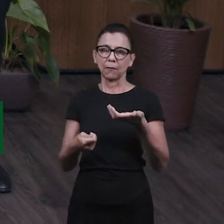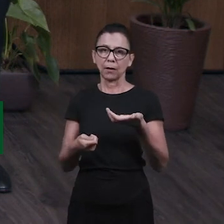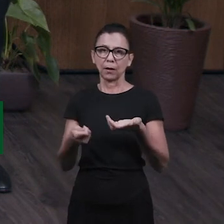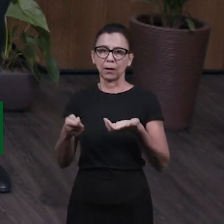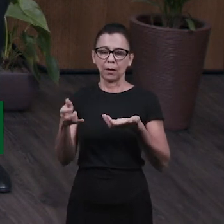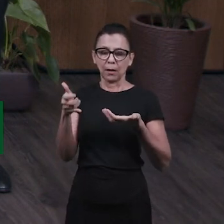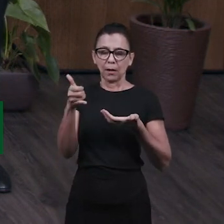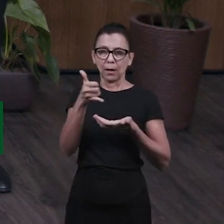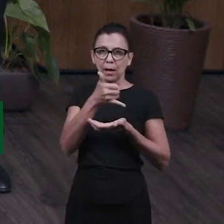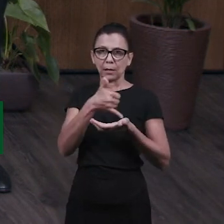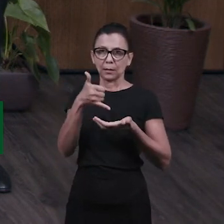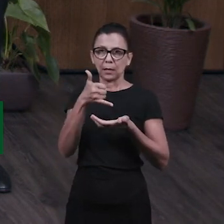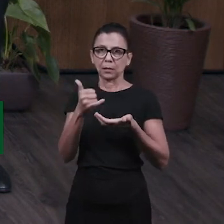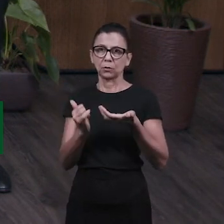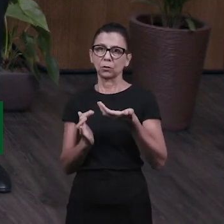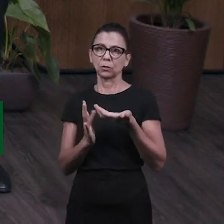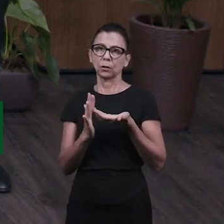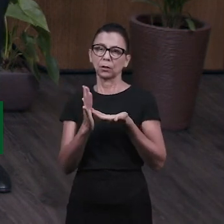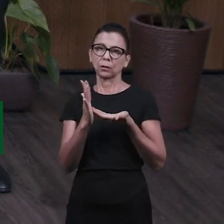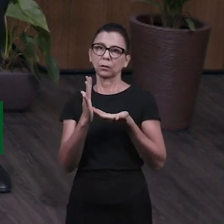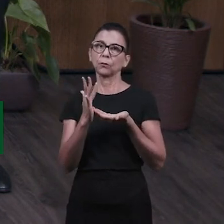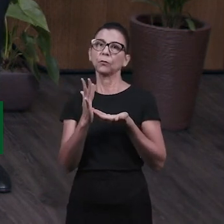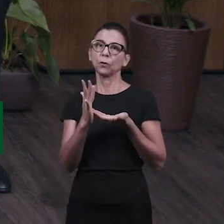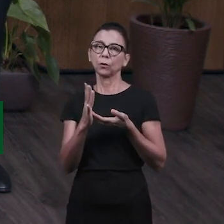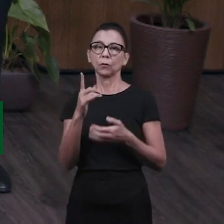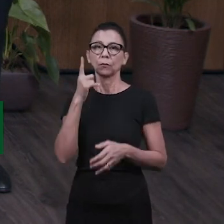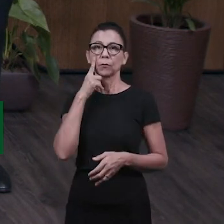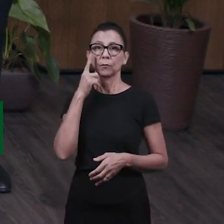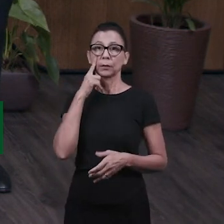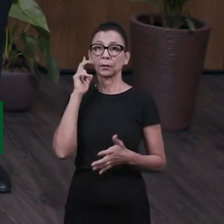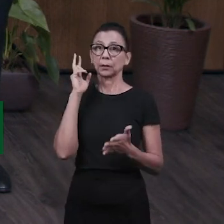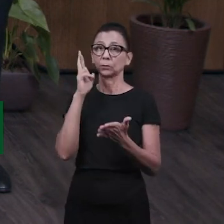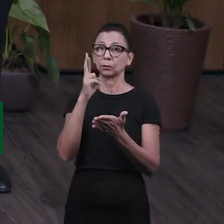l'huile et le feu, et les résultats et les dangers